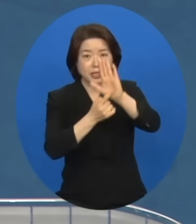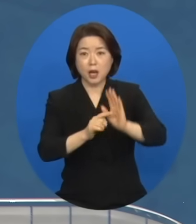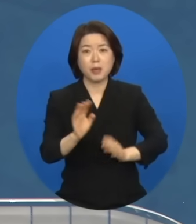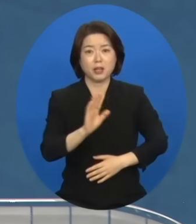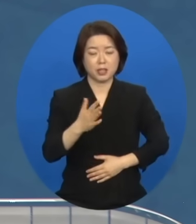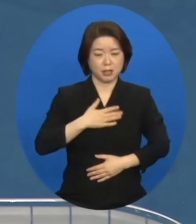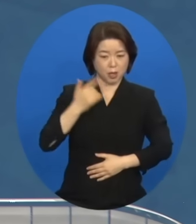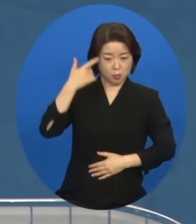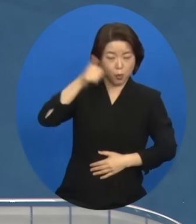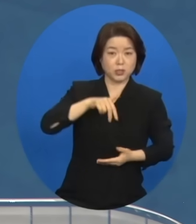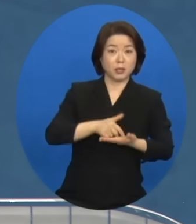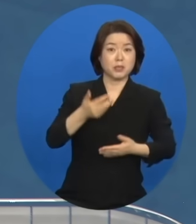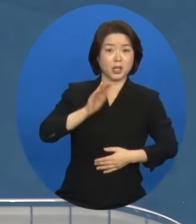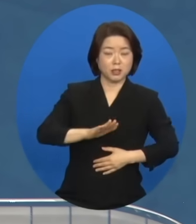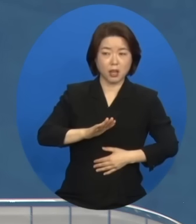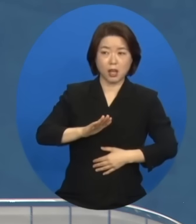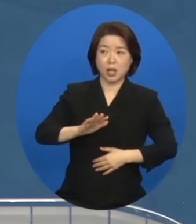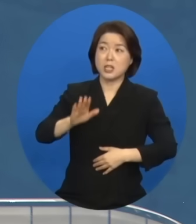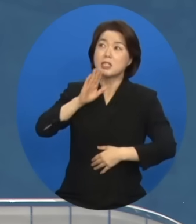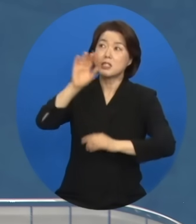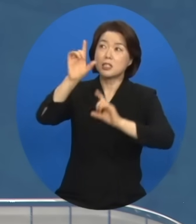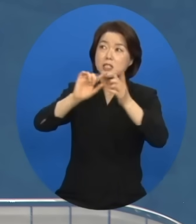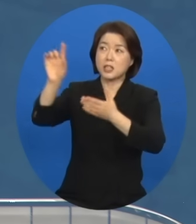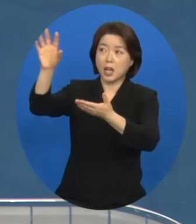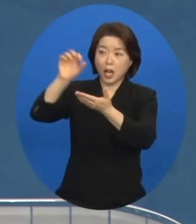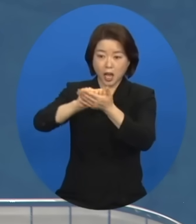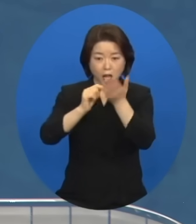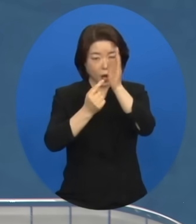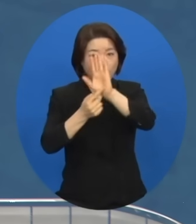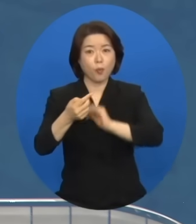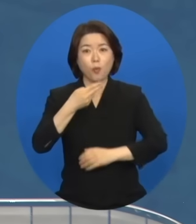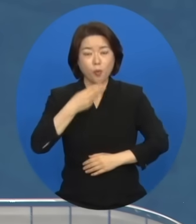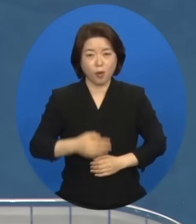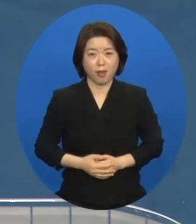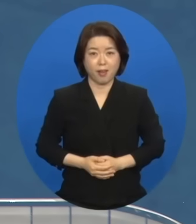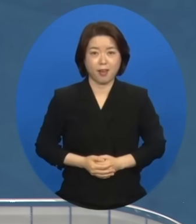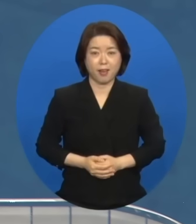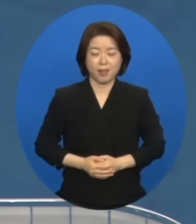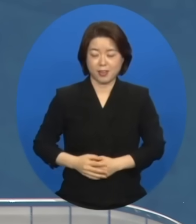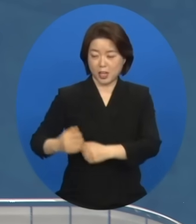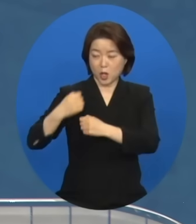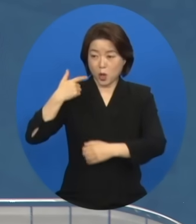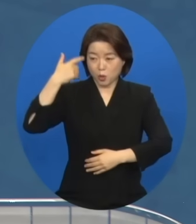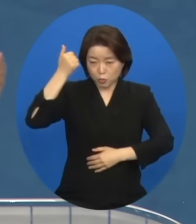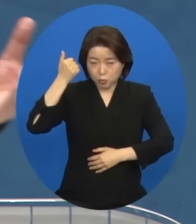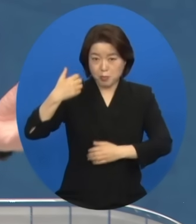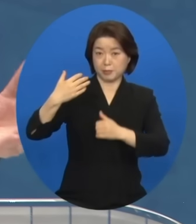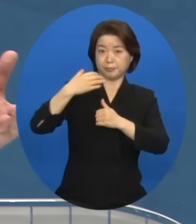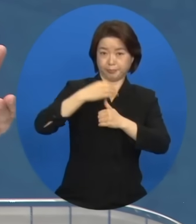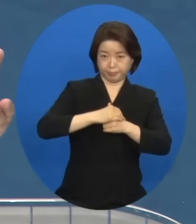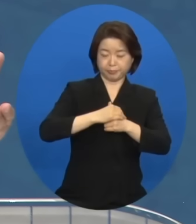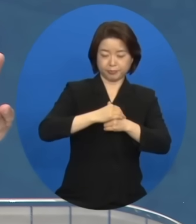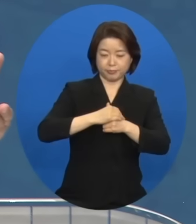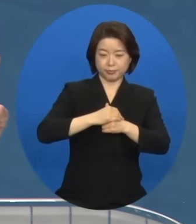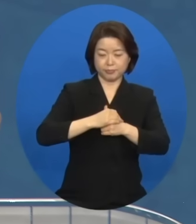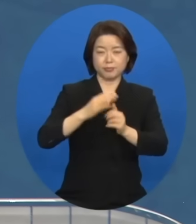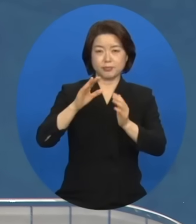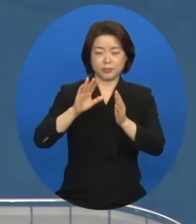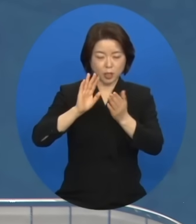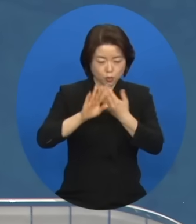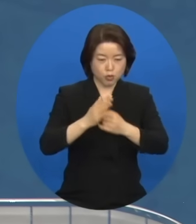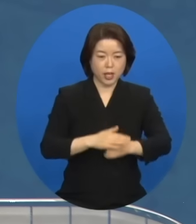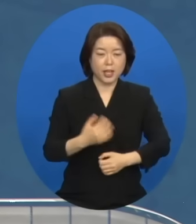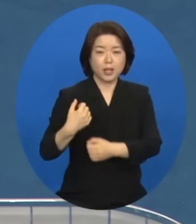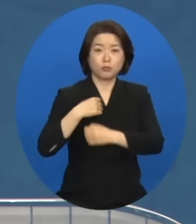목사였는데도 제가 군목 입관을 하고 난 다음에 부대에서 중요한 훈련을 하게